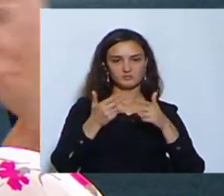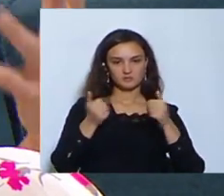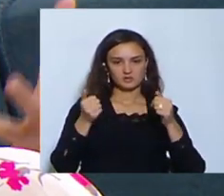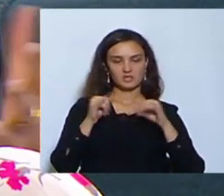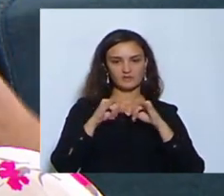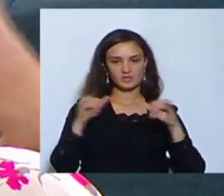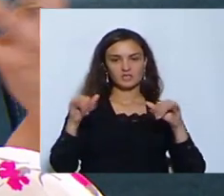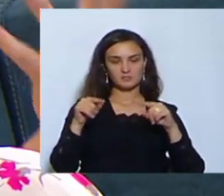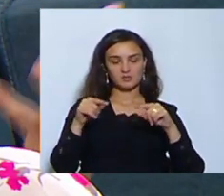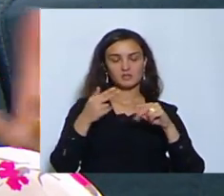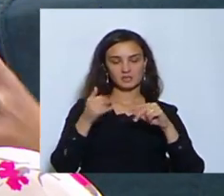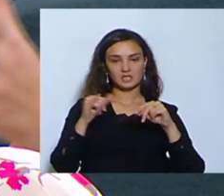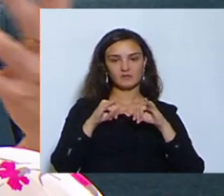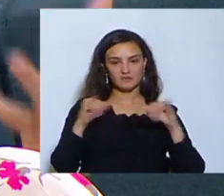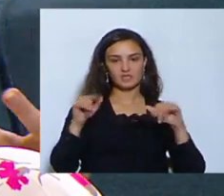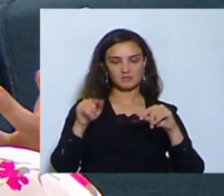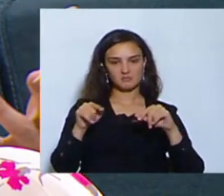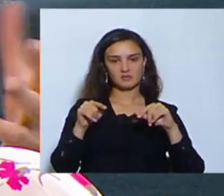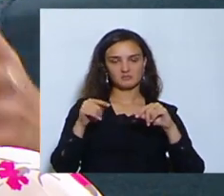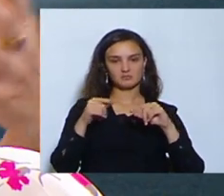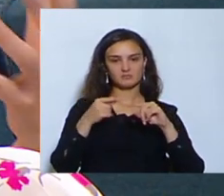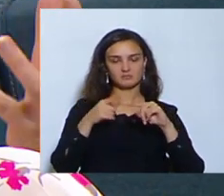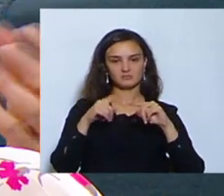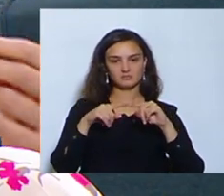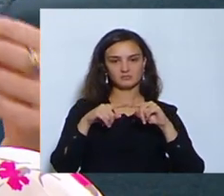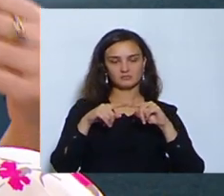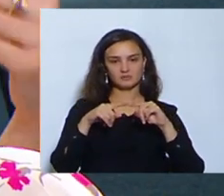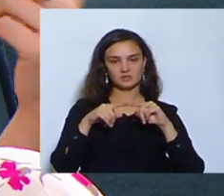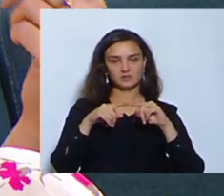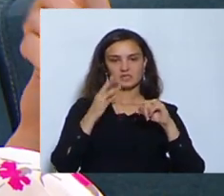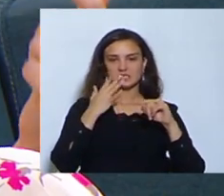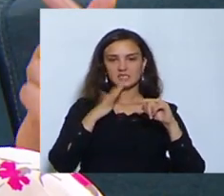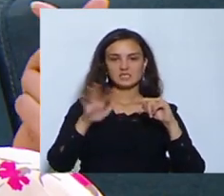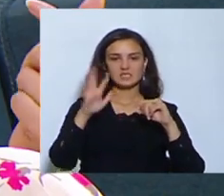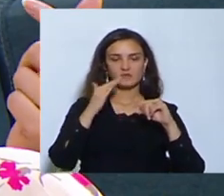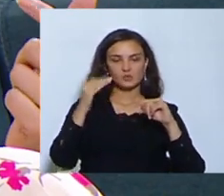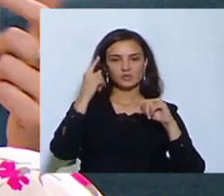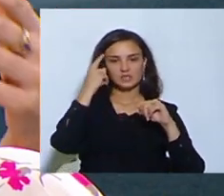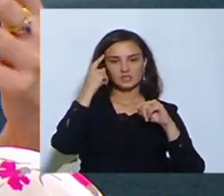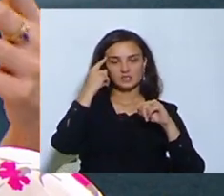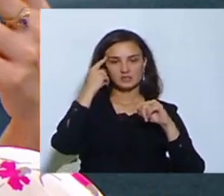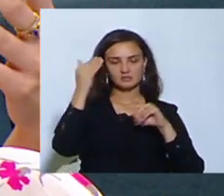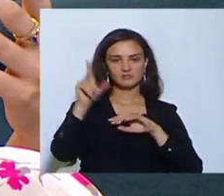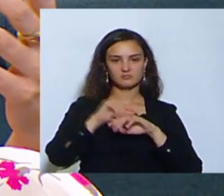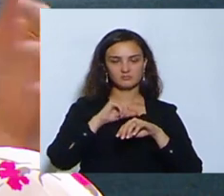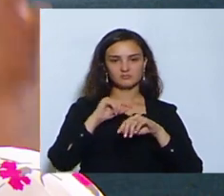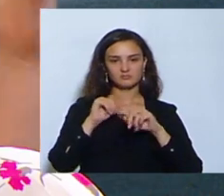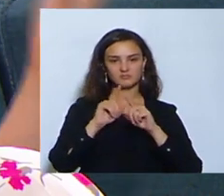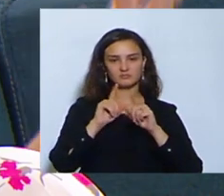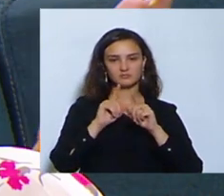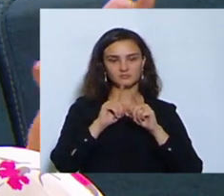ხო, გარკვეულწილად განვითარებამ ინდუსტრიალიზაციამ დასავლური იდეალების, ასე